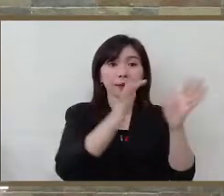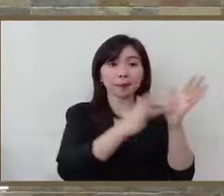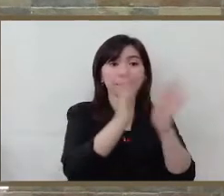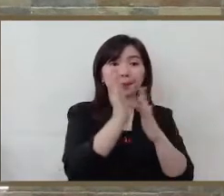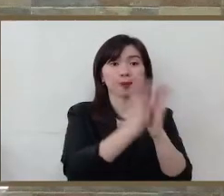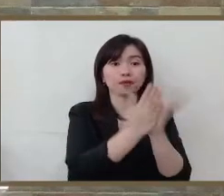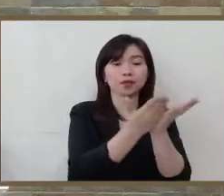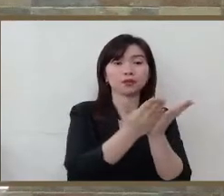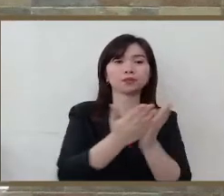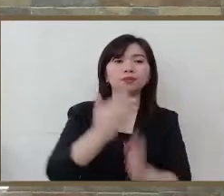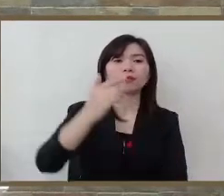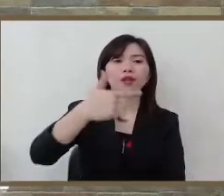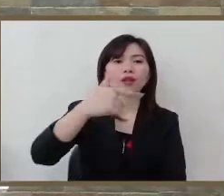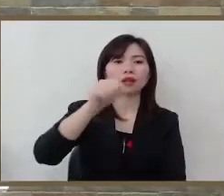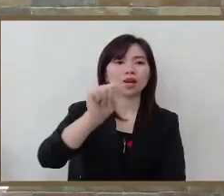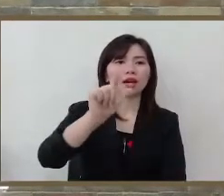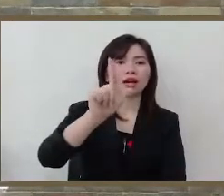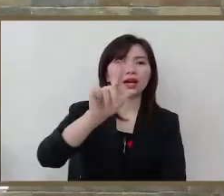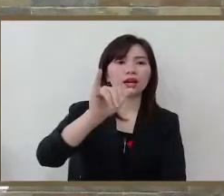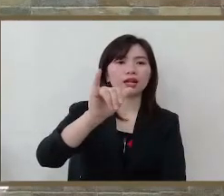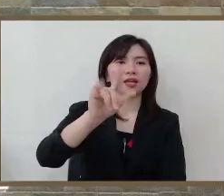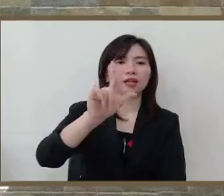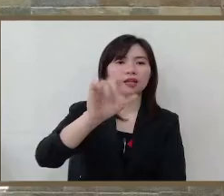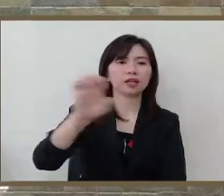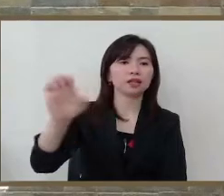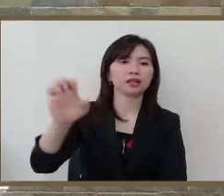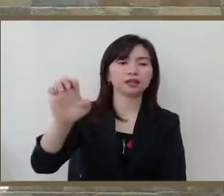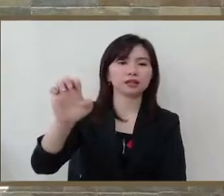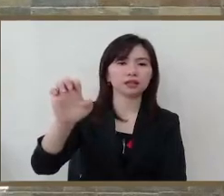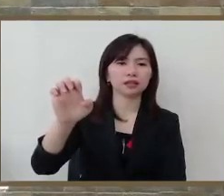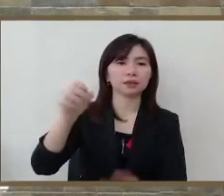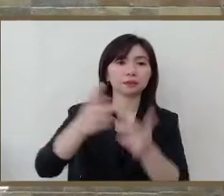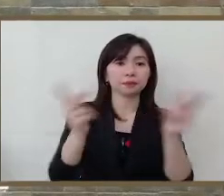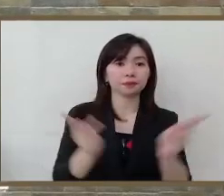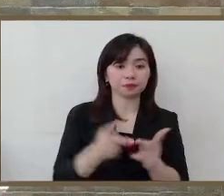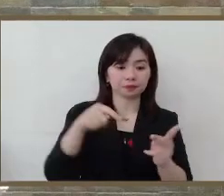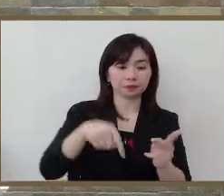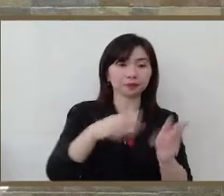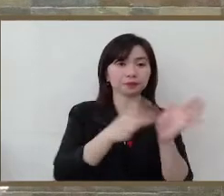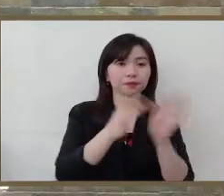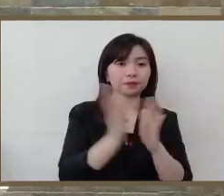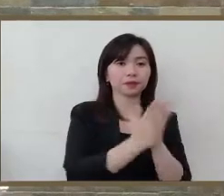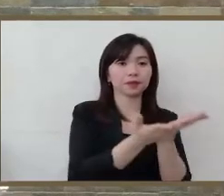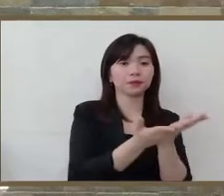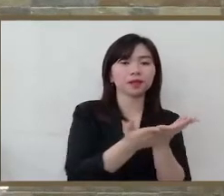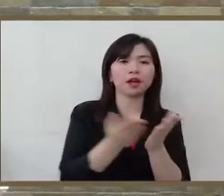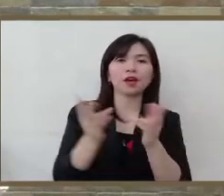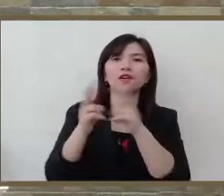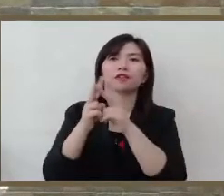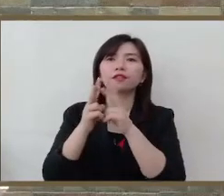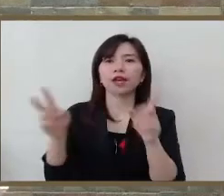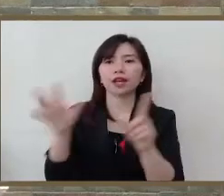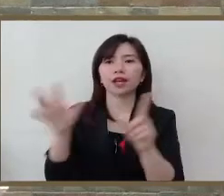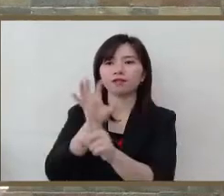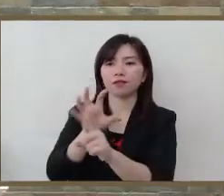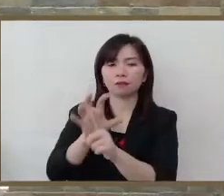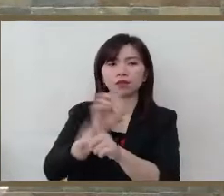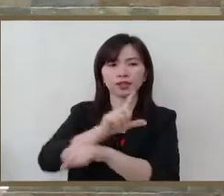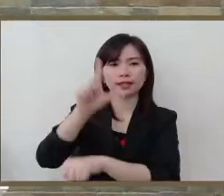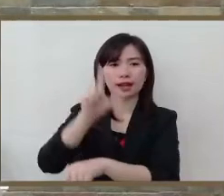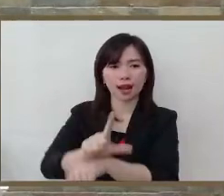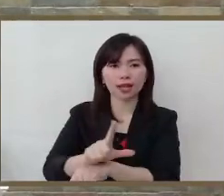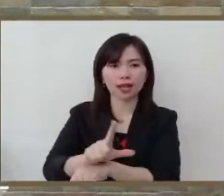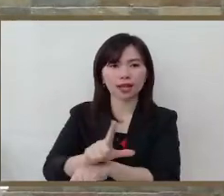kuhaan ng oil. Nais kong ipaalala sa inyo, nais kong ipaalam sa inyo, young people, nasa Galilee